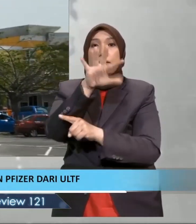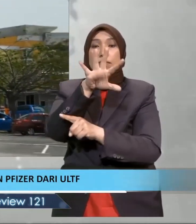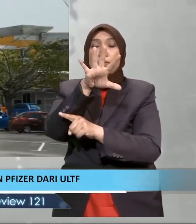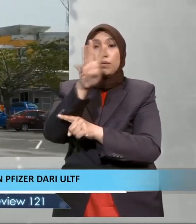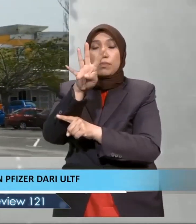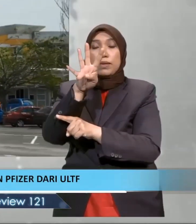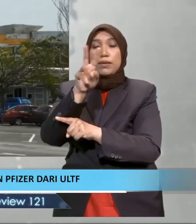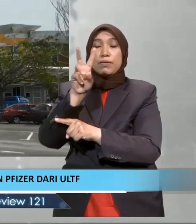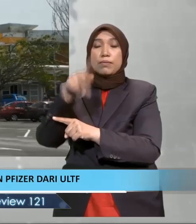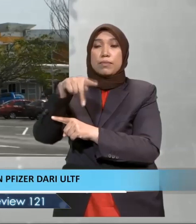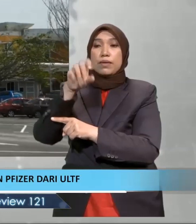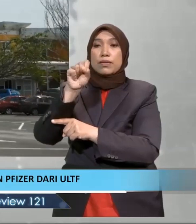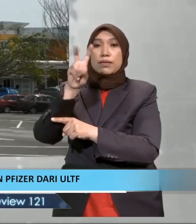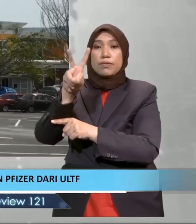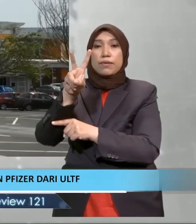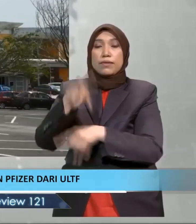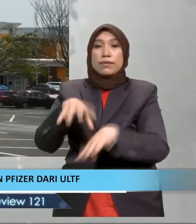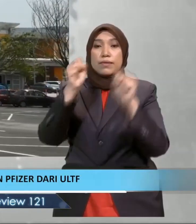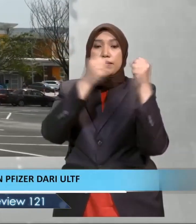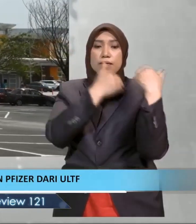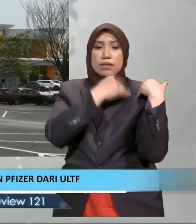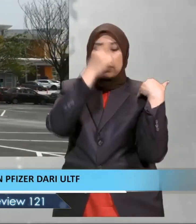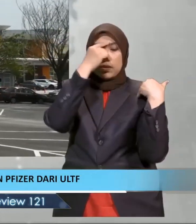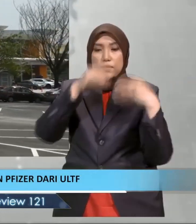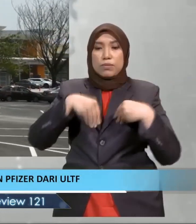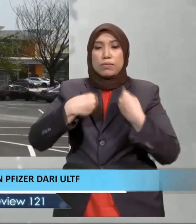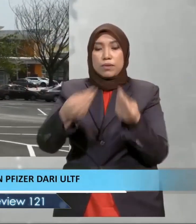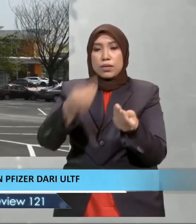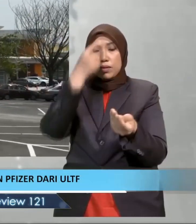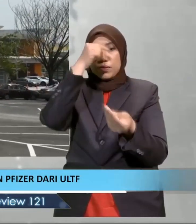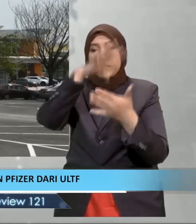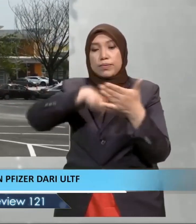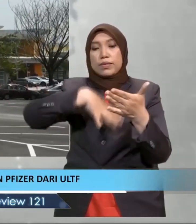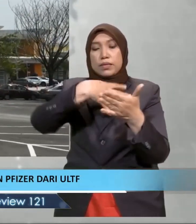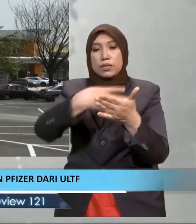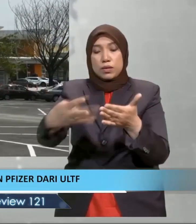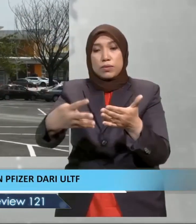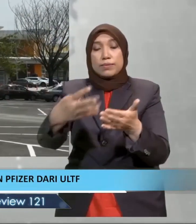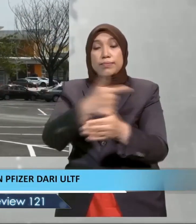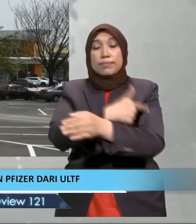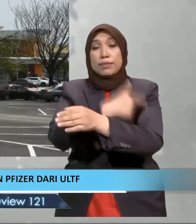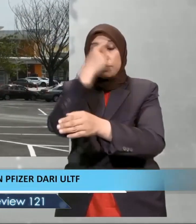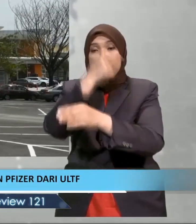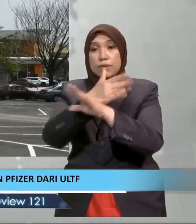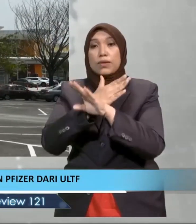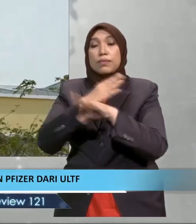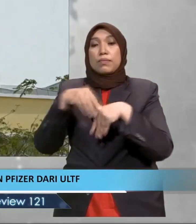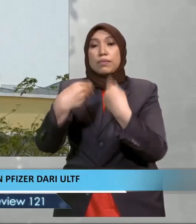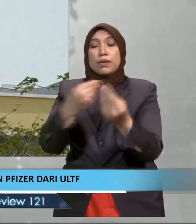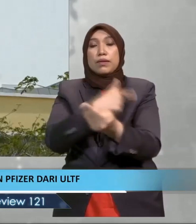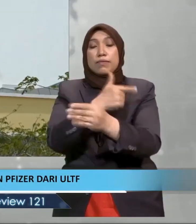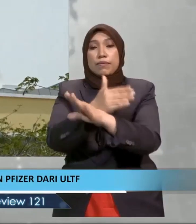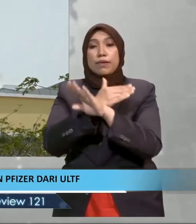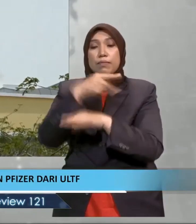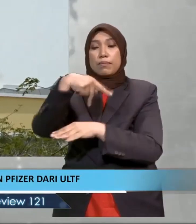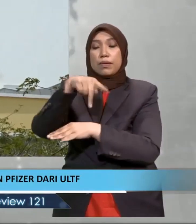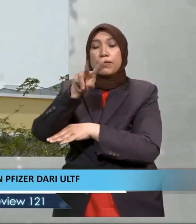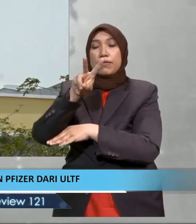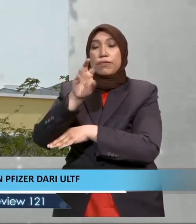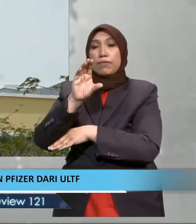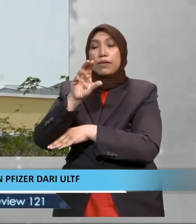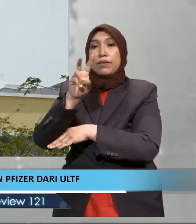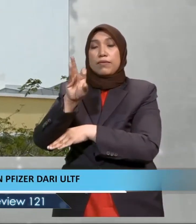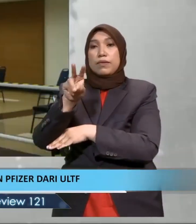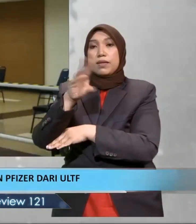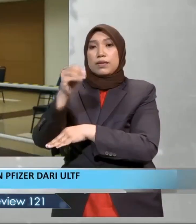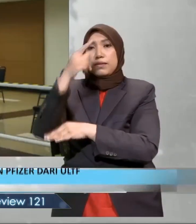lokasi PSV yang berperanan membekalkan vaksin secara berjadual kepada 4 pusat pemberian vaksin PPV di